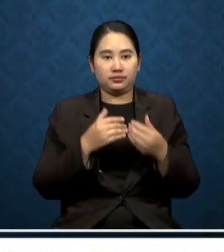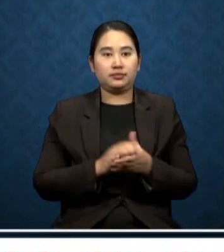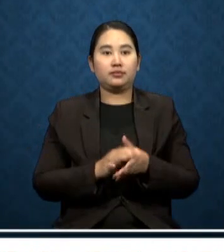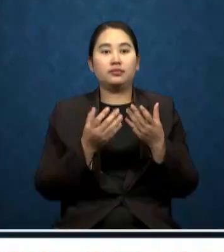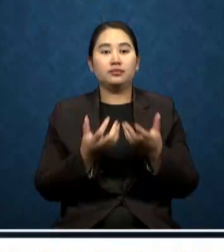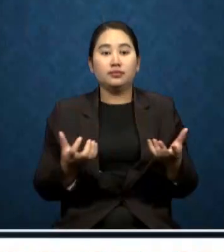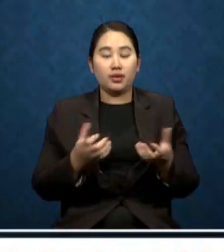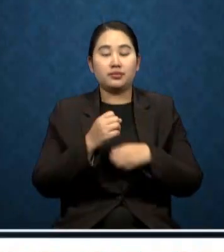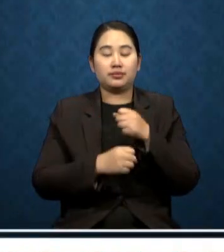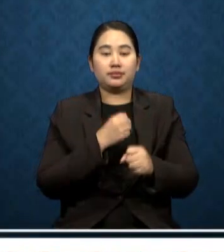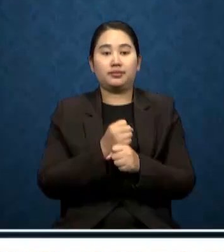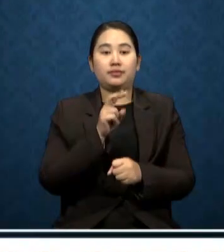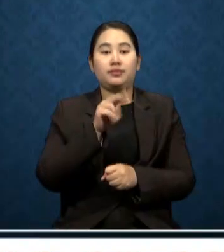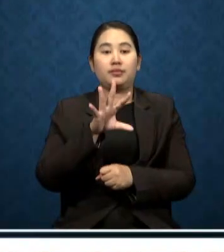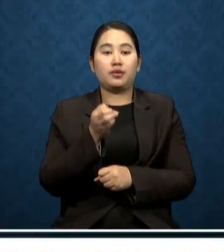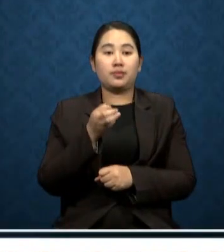ของเดิมป 65 ใหเรามาด้วย